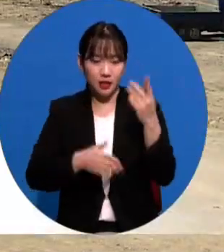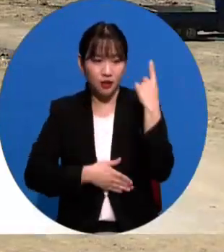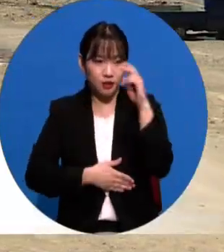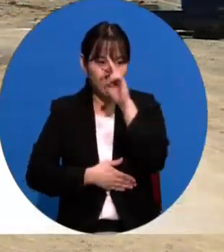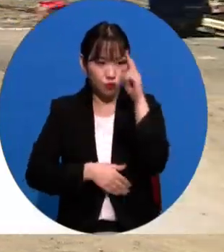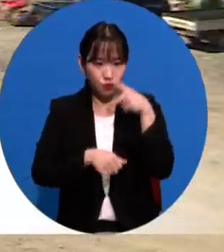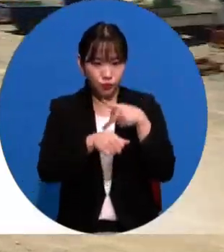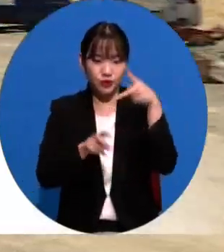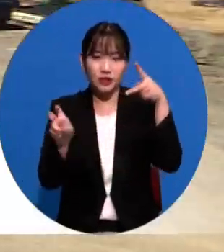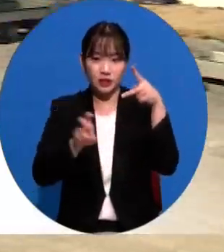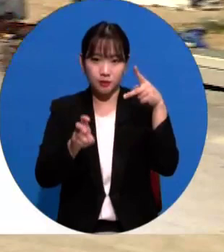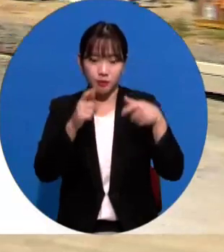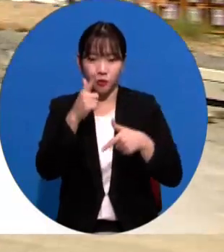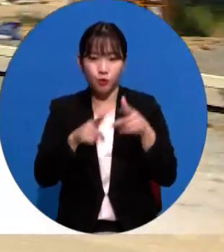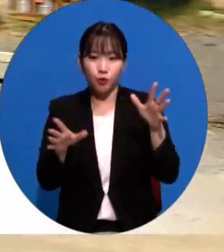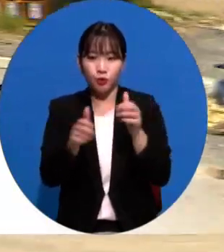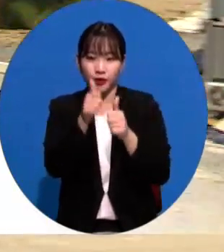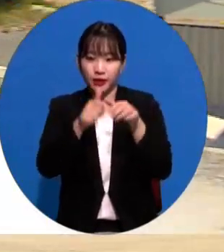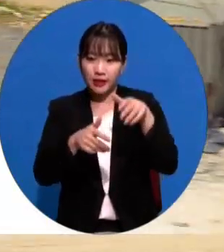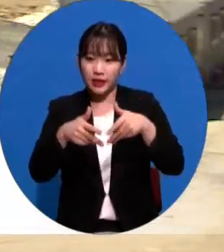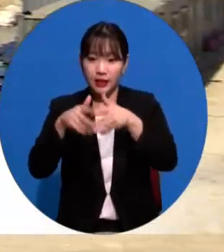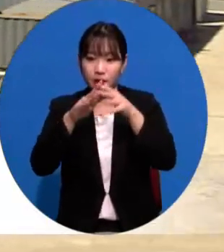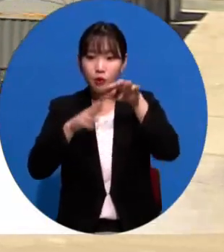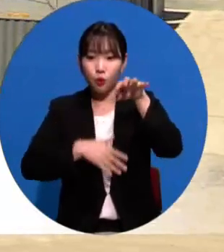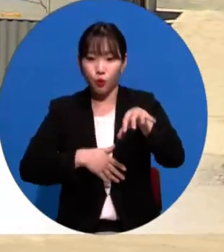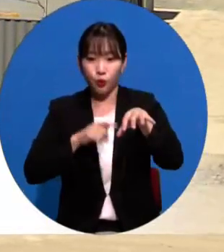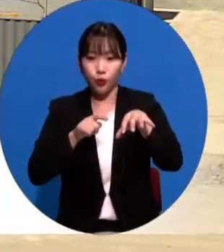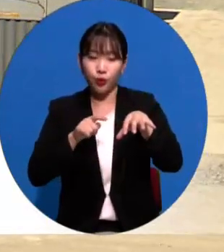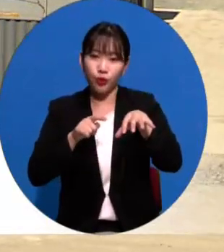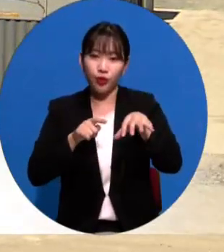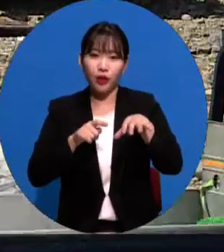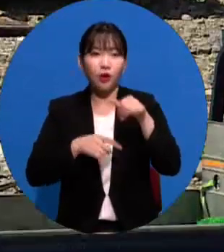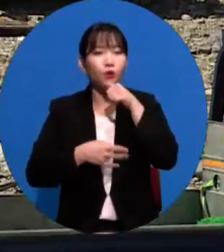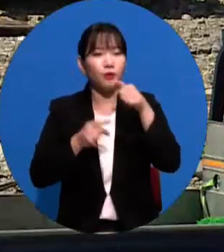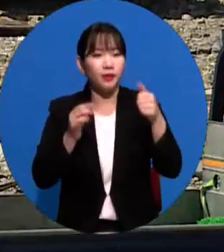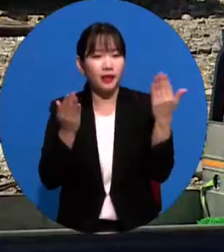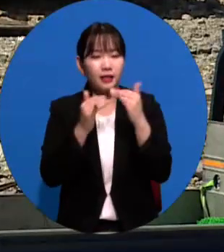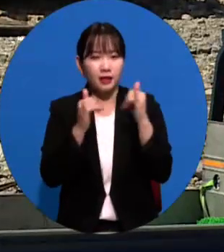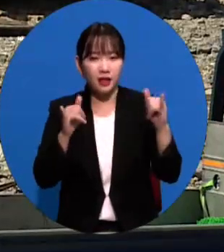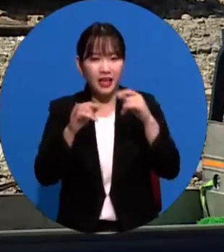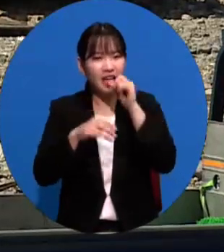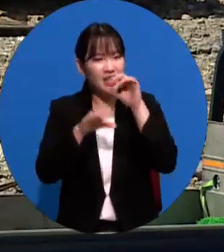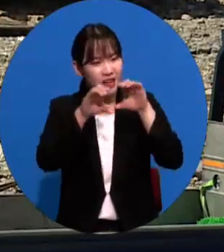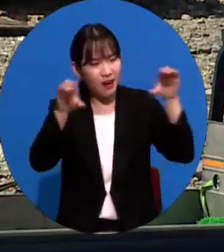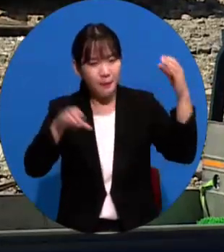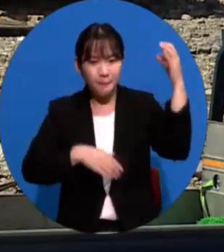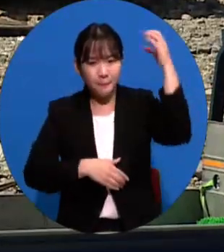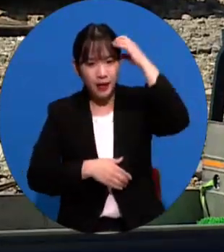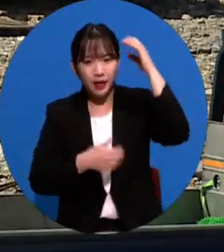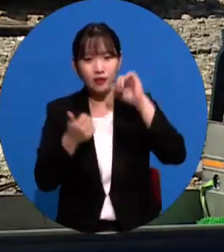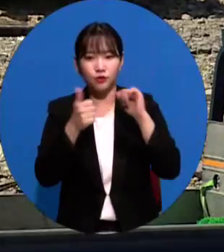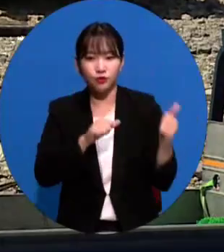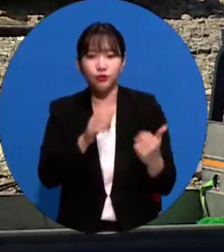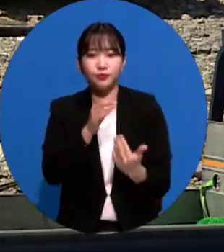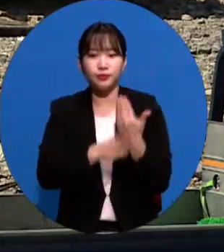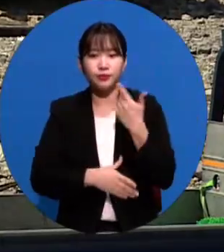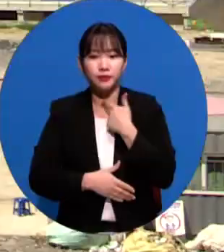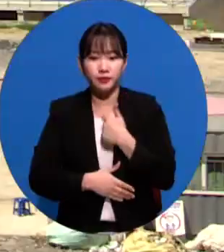오후 2시 20분쯤 목포 종합경기장 건설 위원장에서 50대 노동자가 철골 빔에 맞아 수험